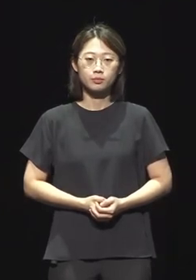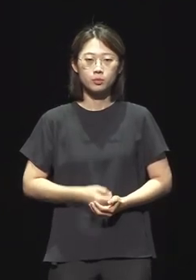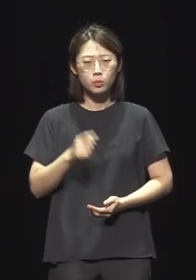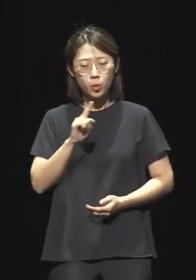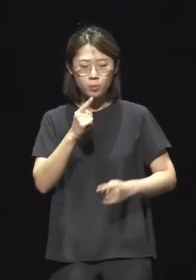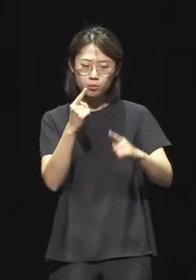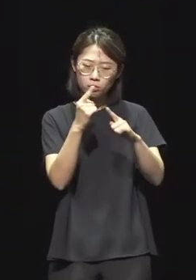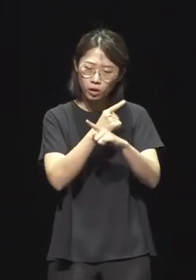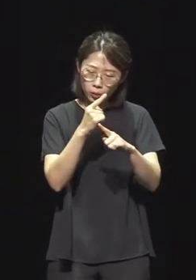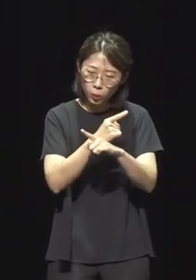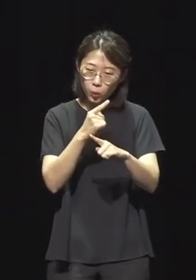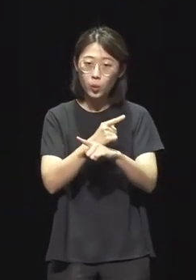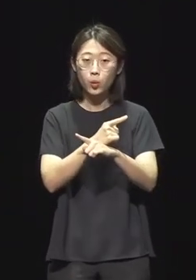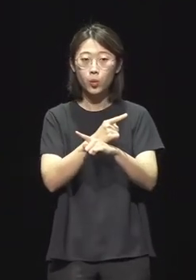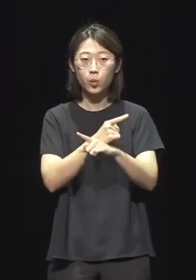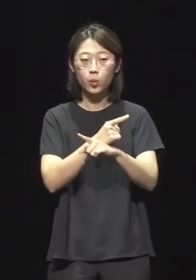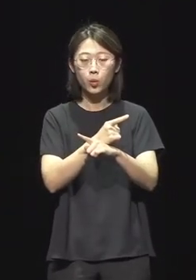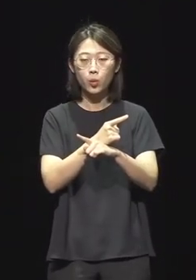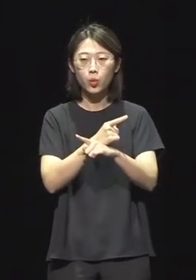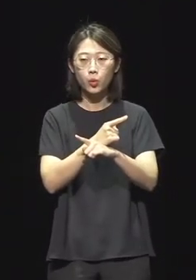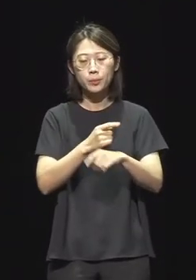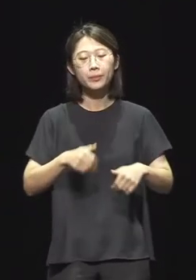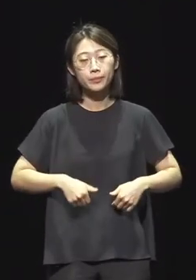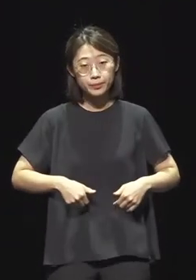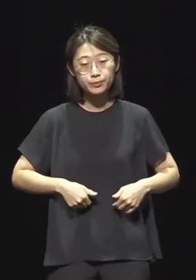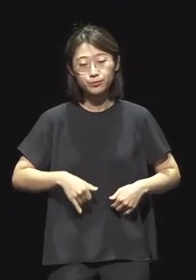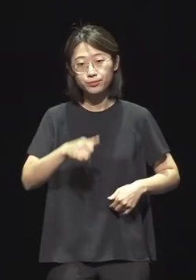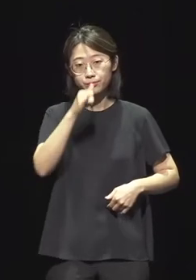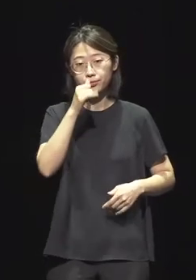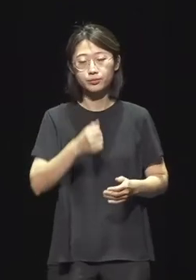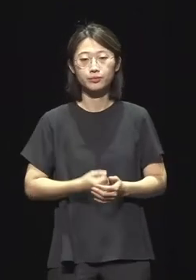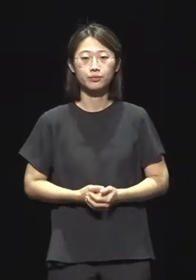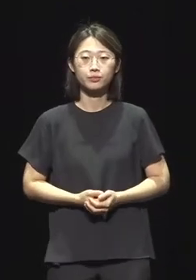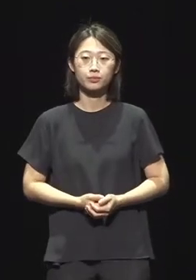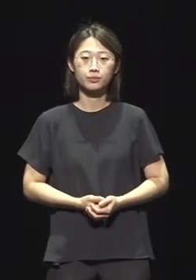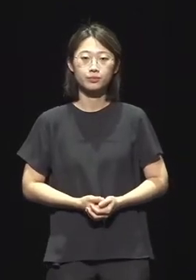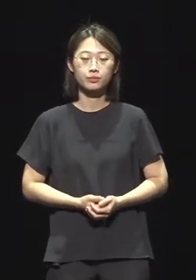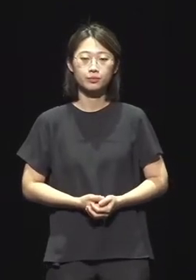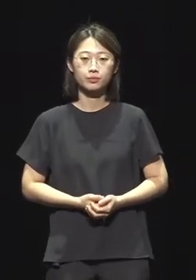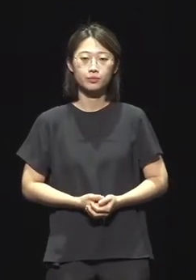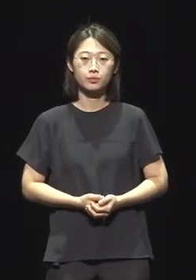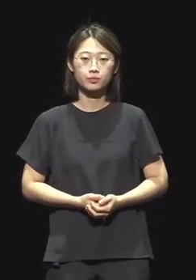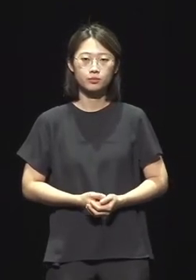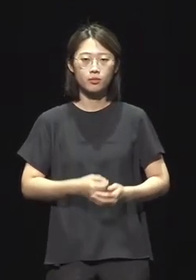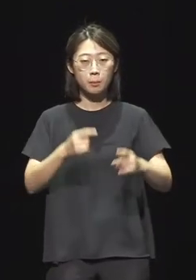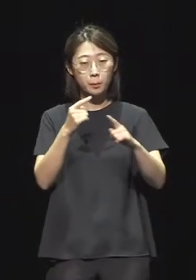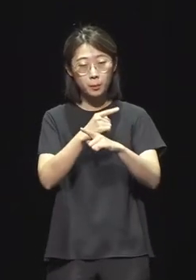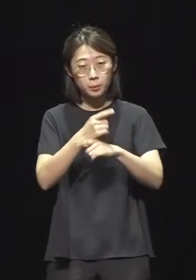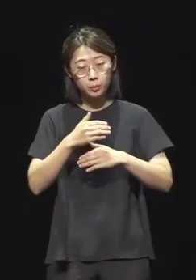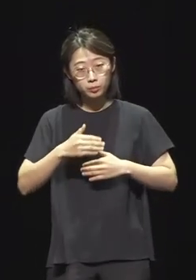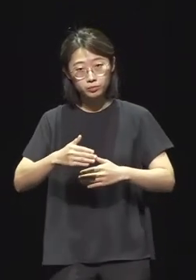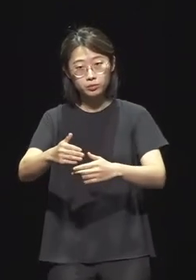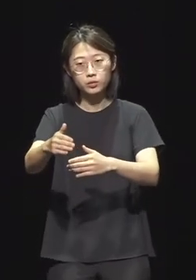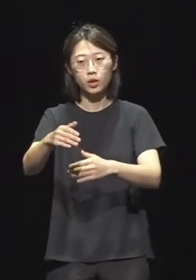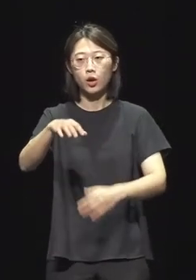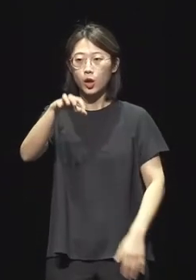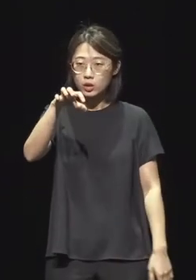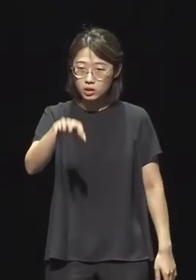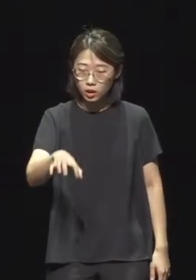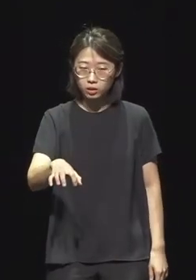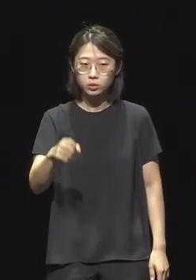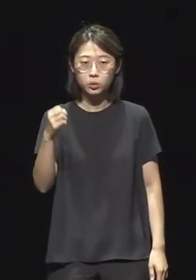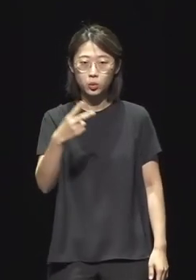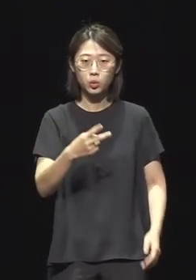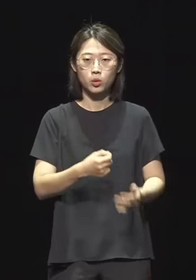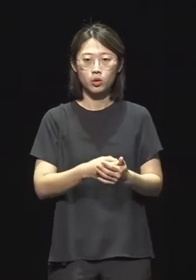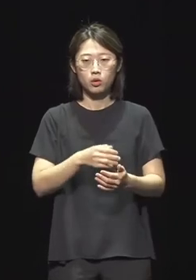개선사항이 다소 부족하다고 느낄 수도 있습니다. 그러나 이런 개선작업은 현장과 함께